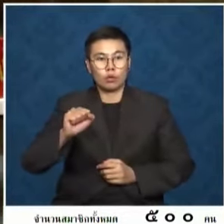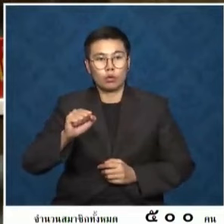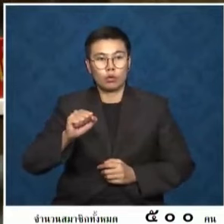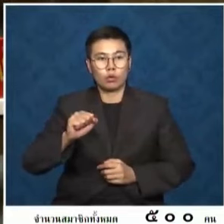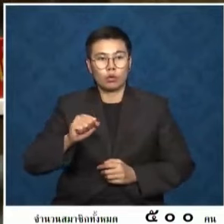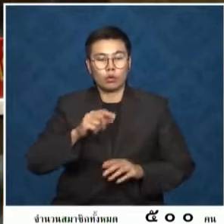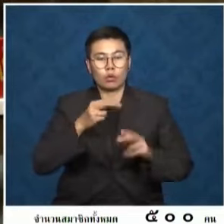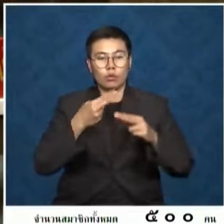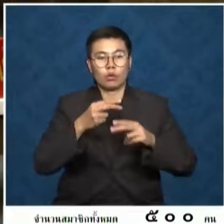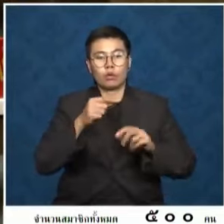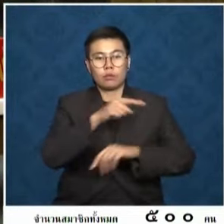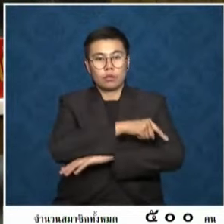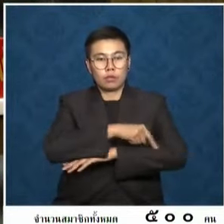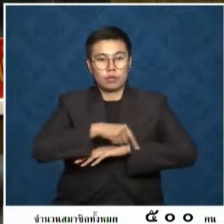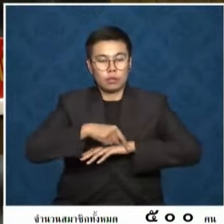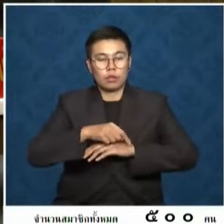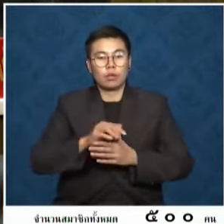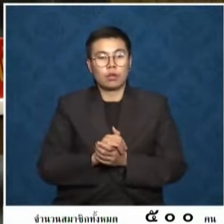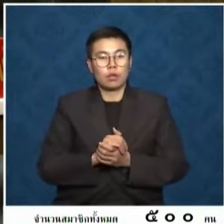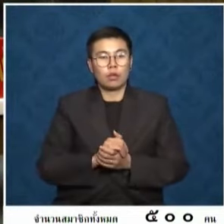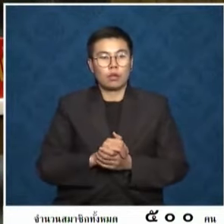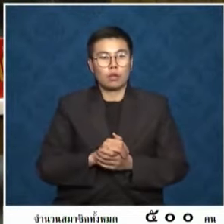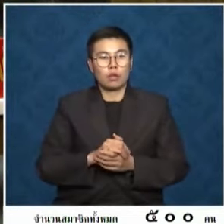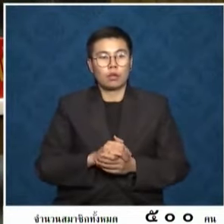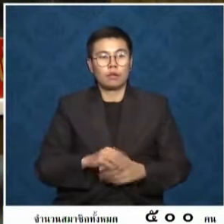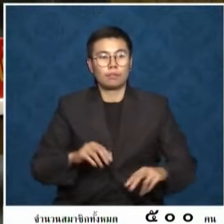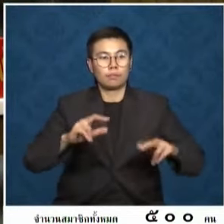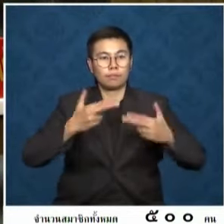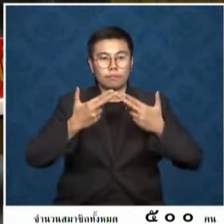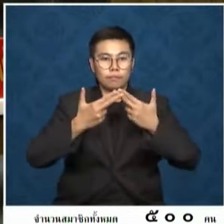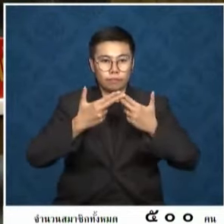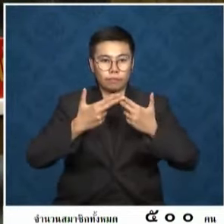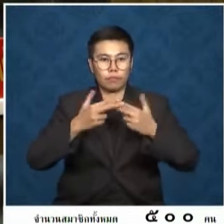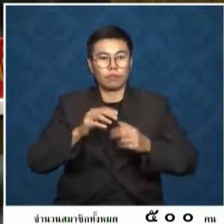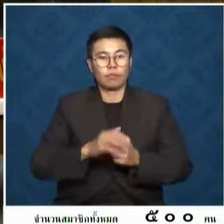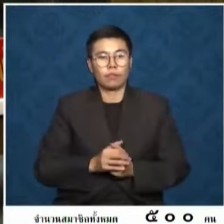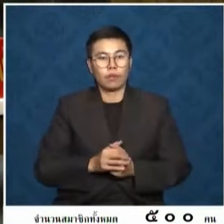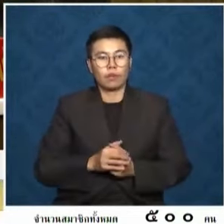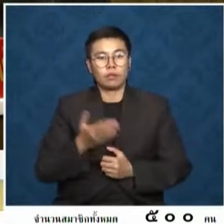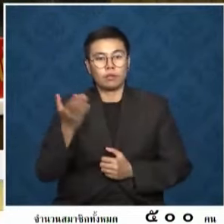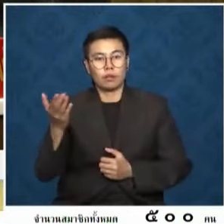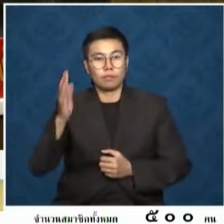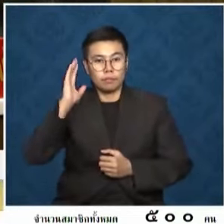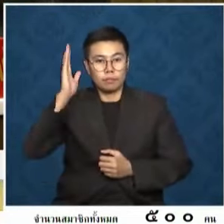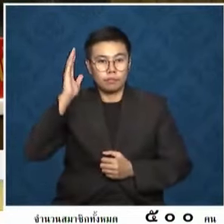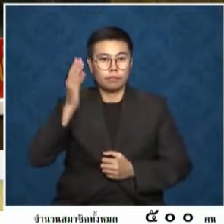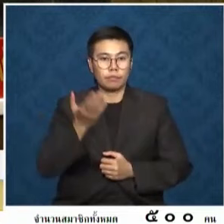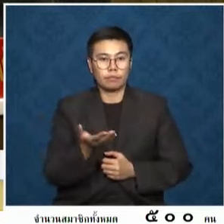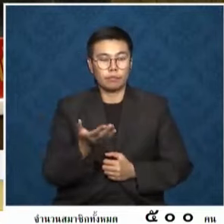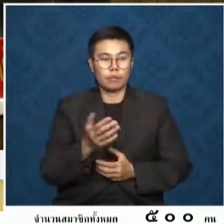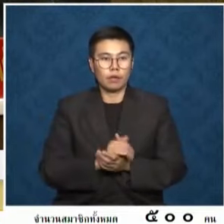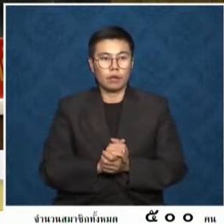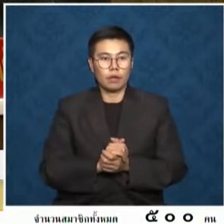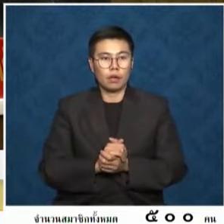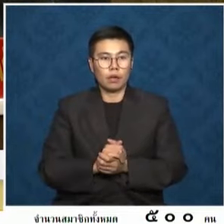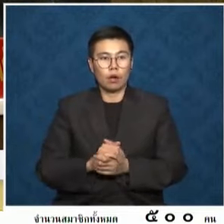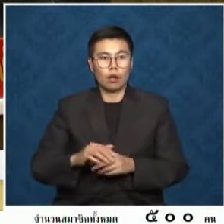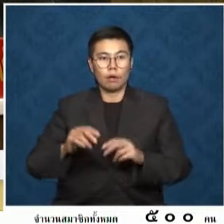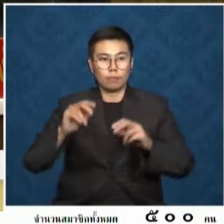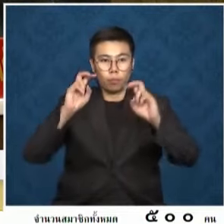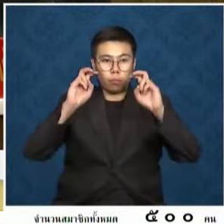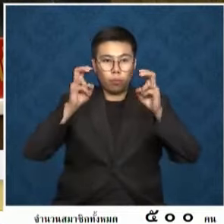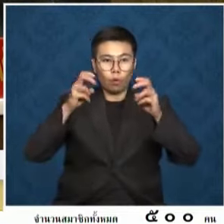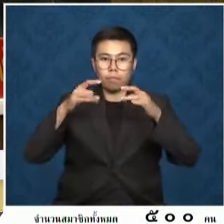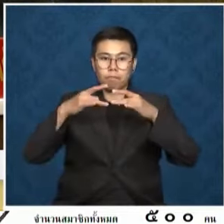แบบบัญชีชื่อพรรครวมไทยสร้างชาตินะครับขออนุญาตท่านผู้ประท้วงนะครับผู้อภิปรายครับว่าท่านอภิปรายนอกประเด็นนอกยติ